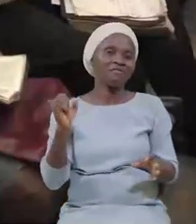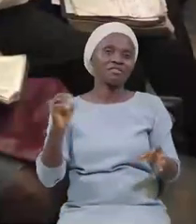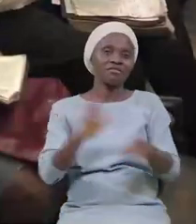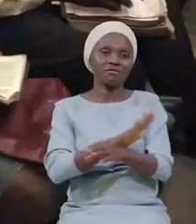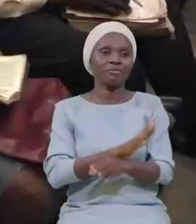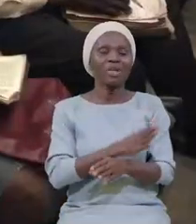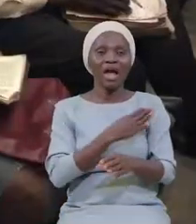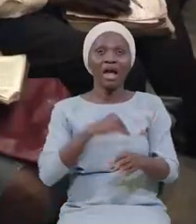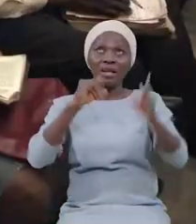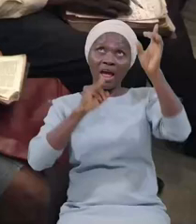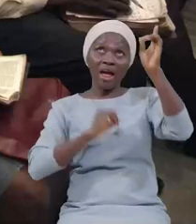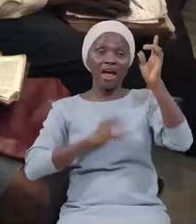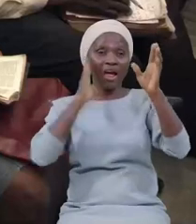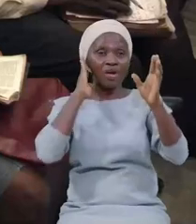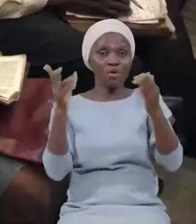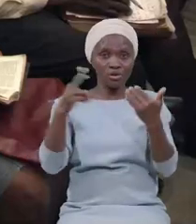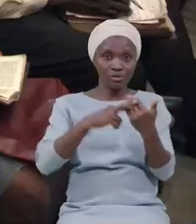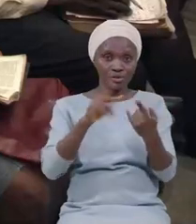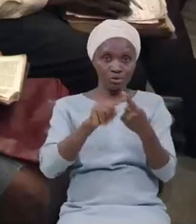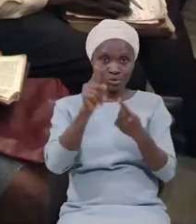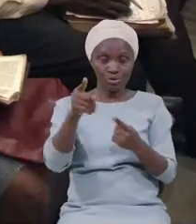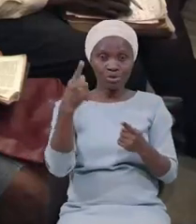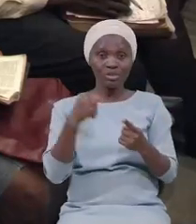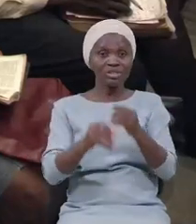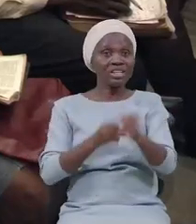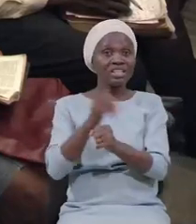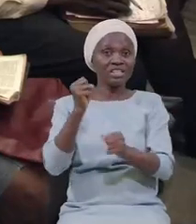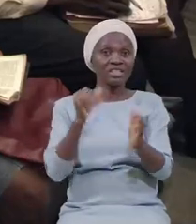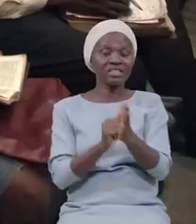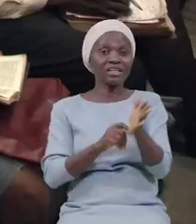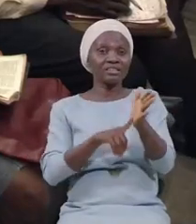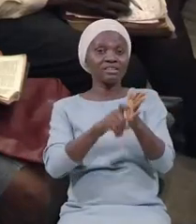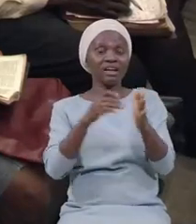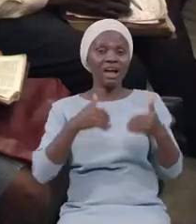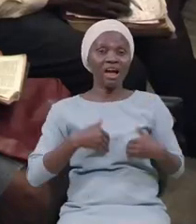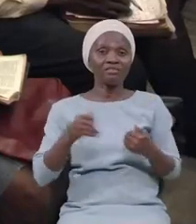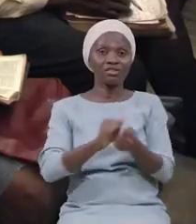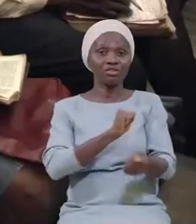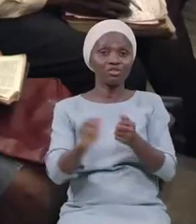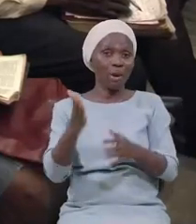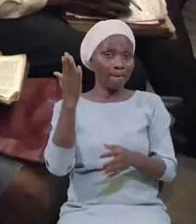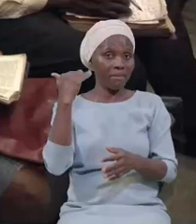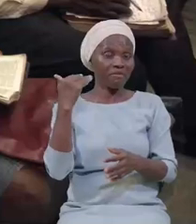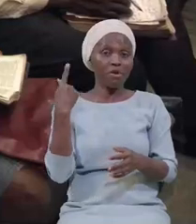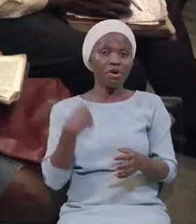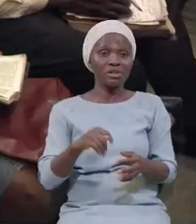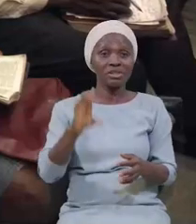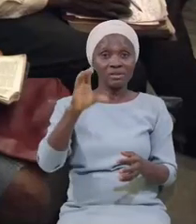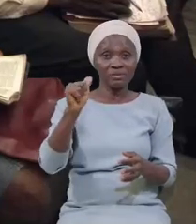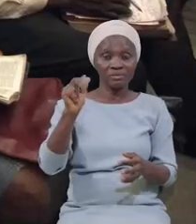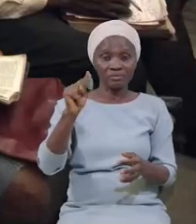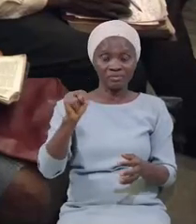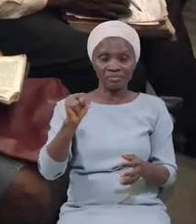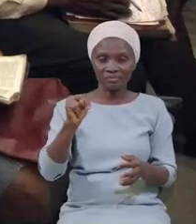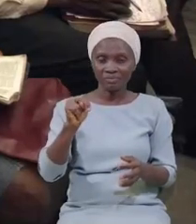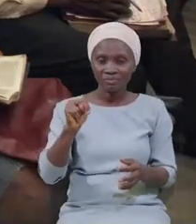remplacerai les années qu'ont dévoré la sauterelle, le gélec, le hasil